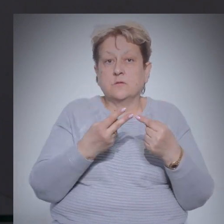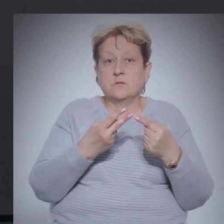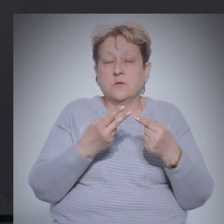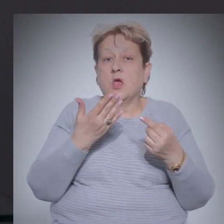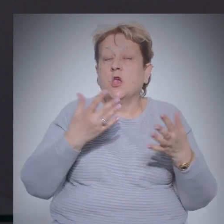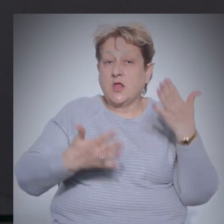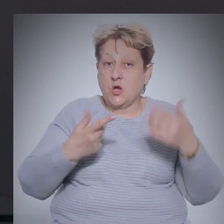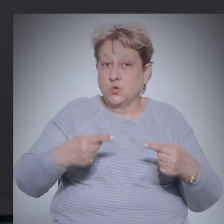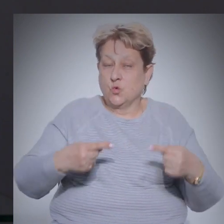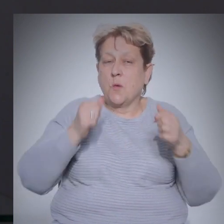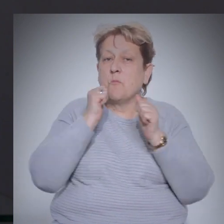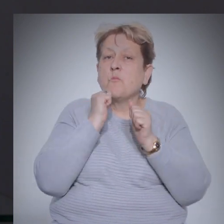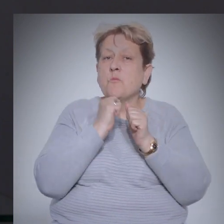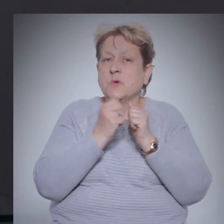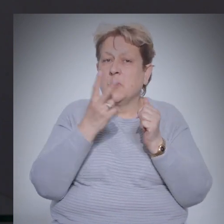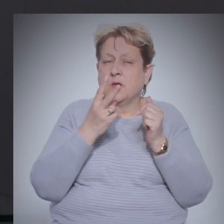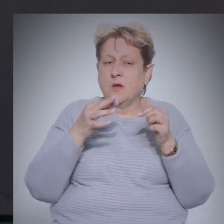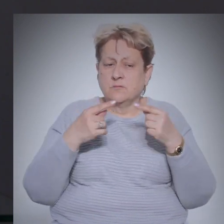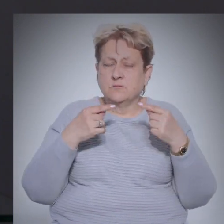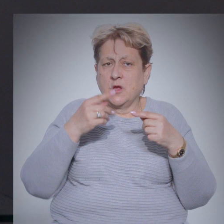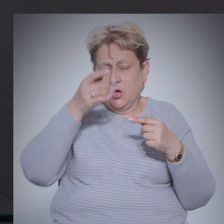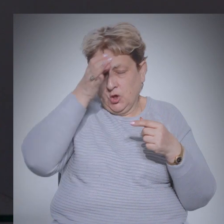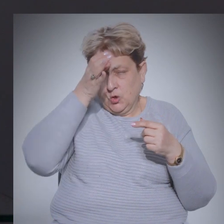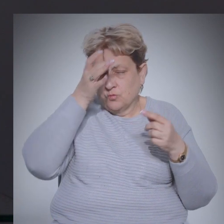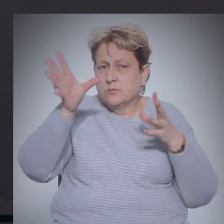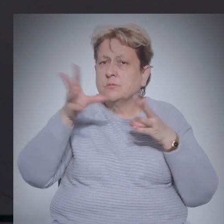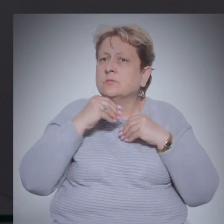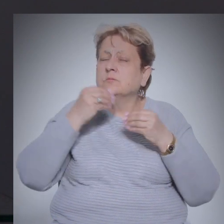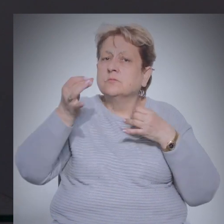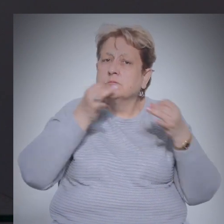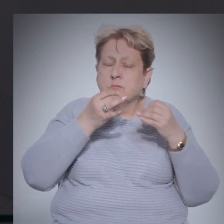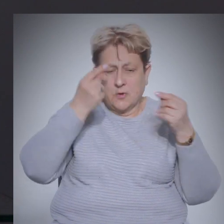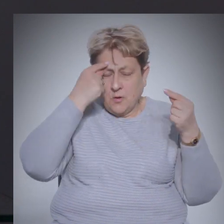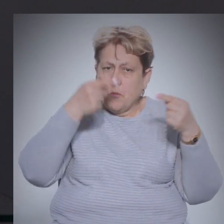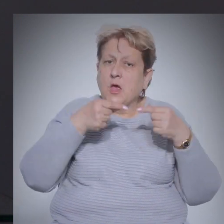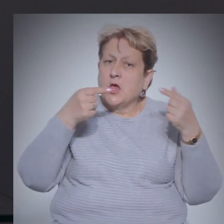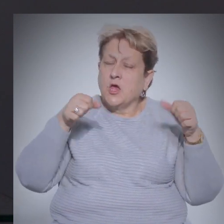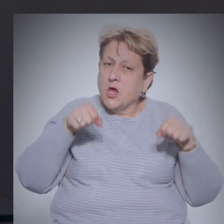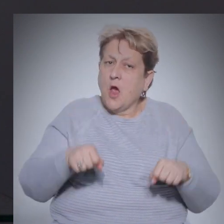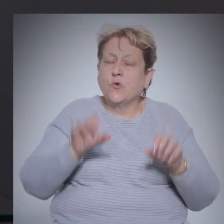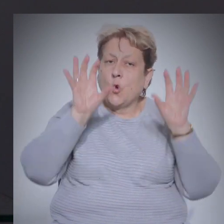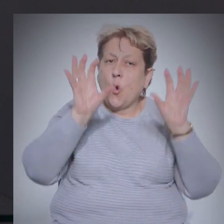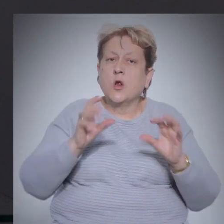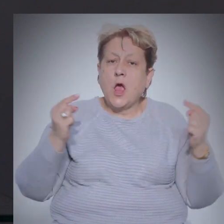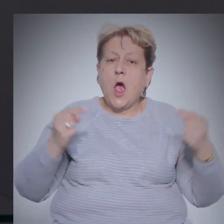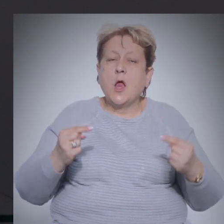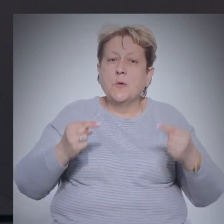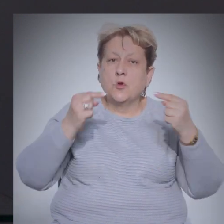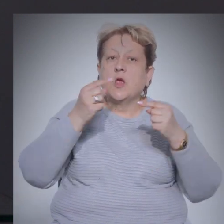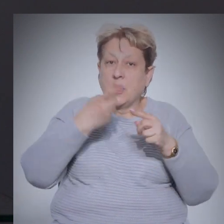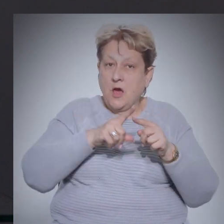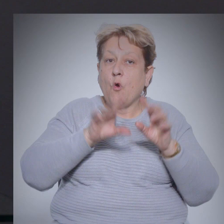անսկասնենք, իսկ զուգահերները միշտ պետք է անսկասնել այլ գիտությունների, հետքանի որ նշեցինք իրավունքի և որենքի